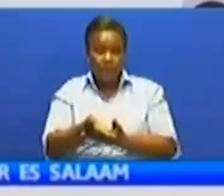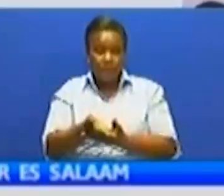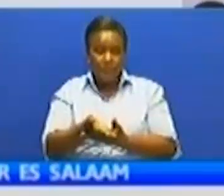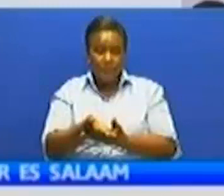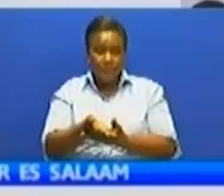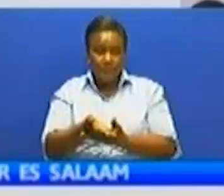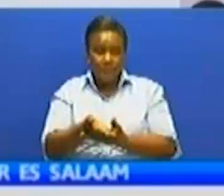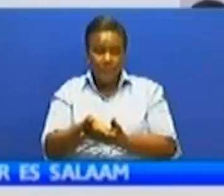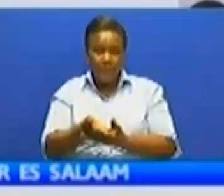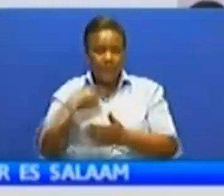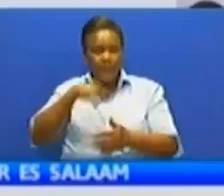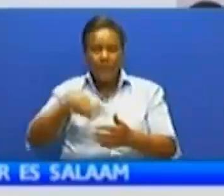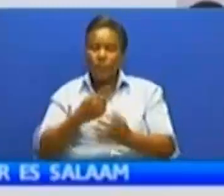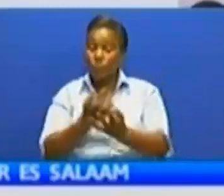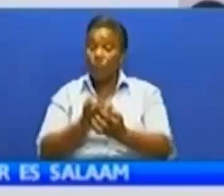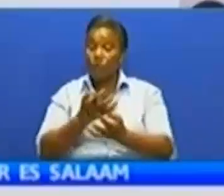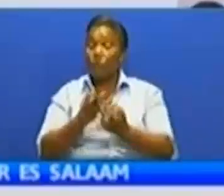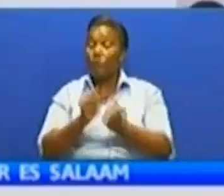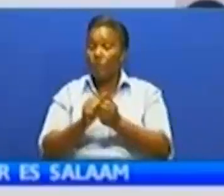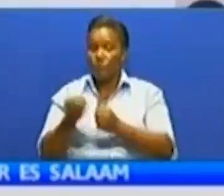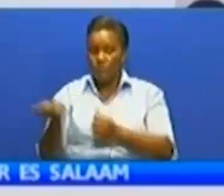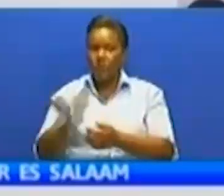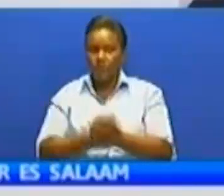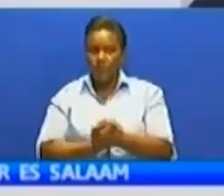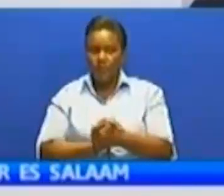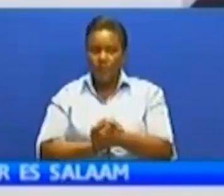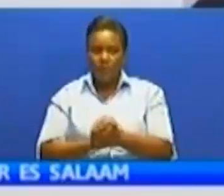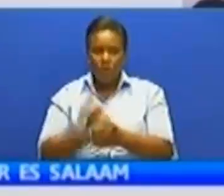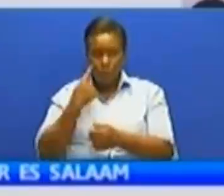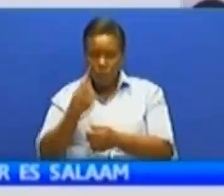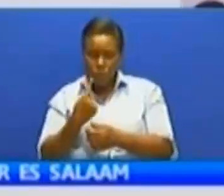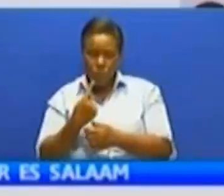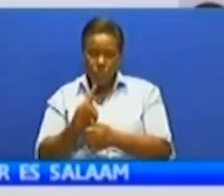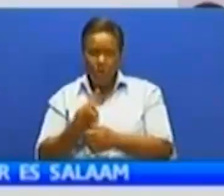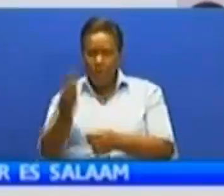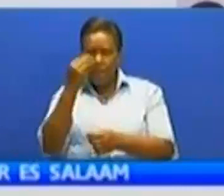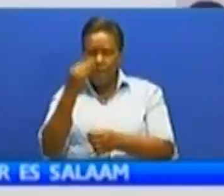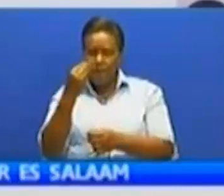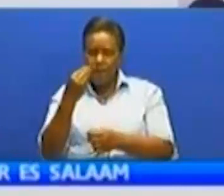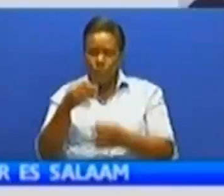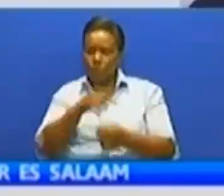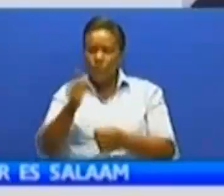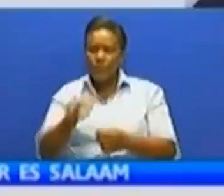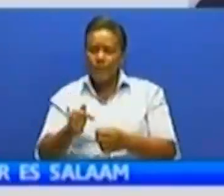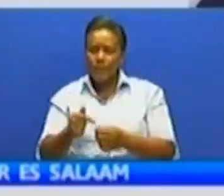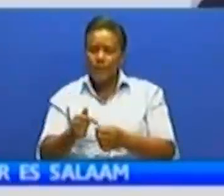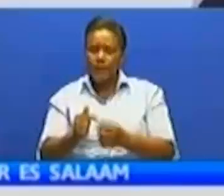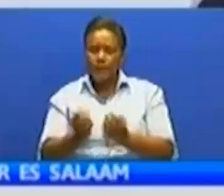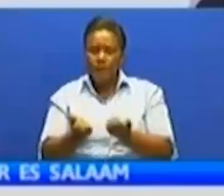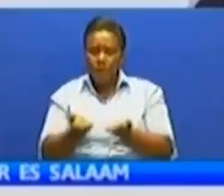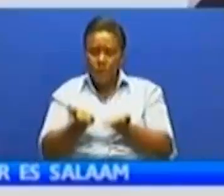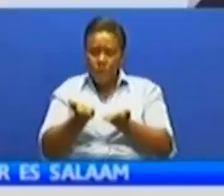tukivutiwa na jinsi kasi ya ukuzaji wa elimu nchini unavyoendelea, lakini vile